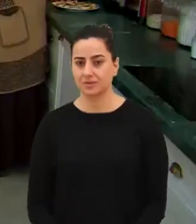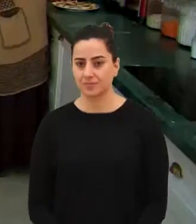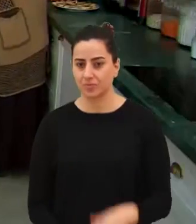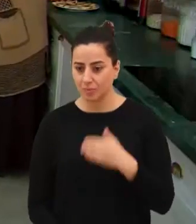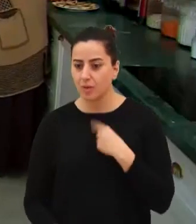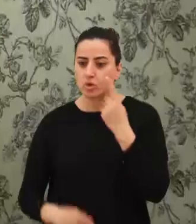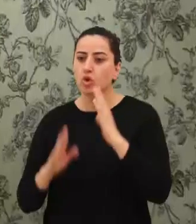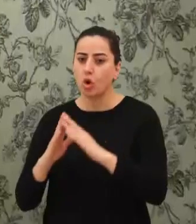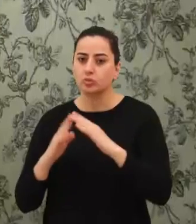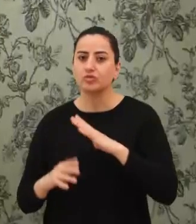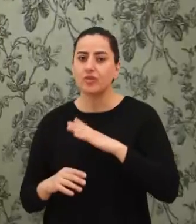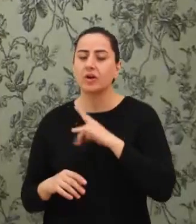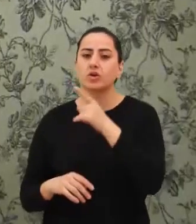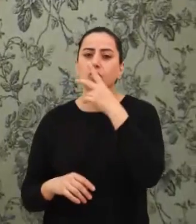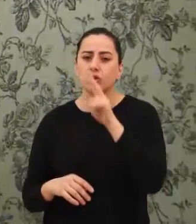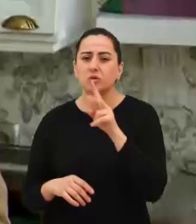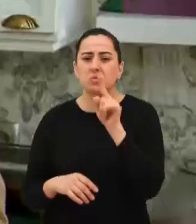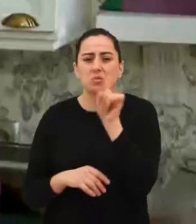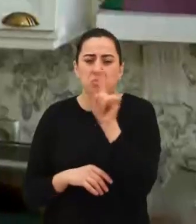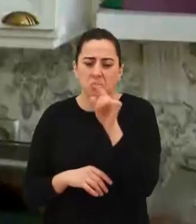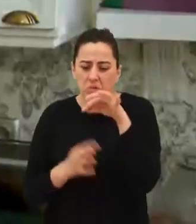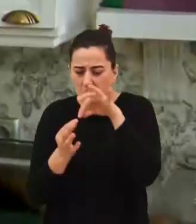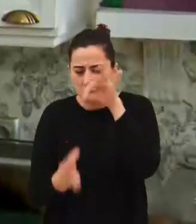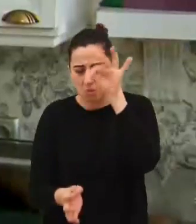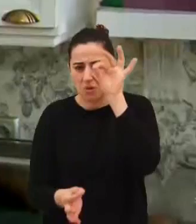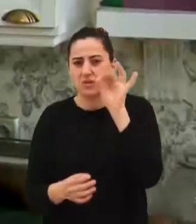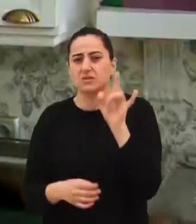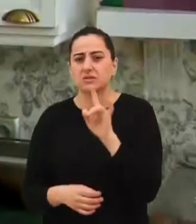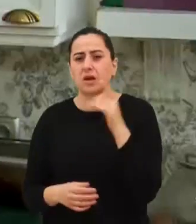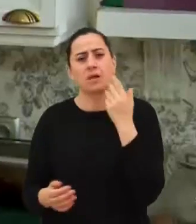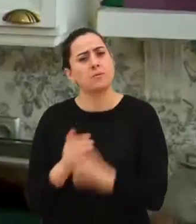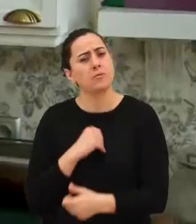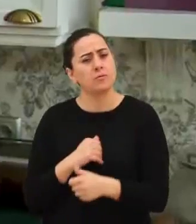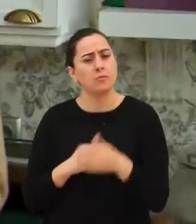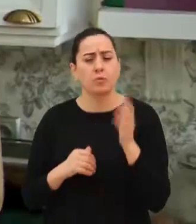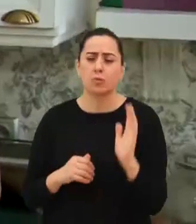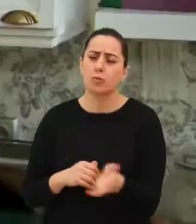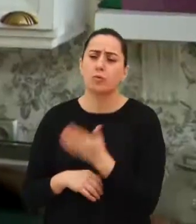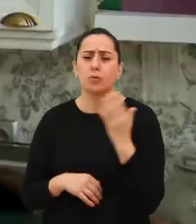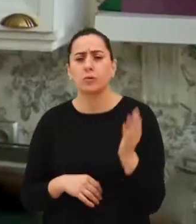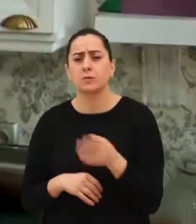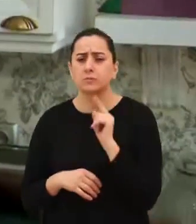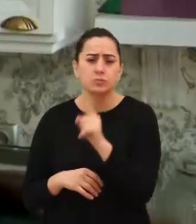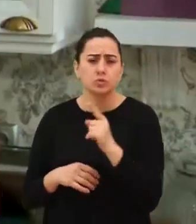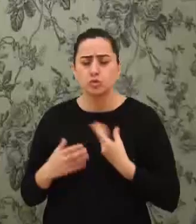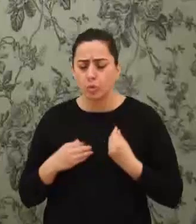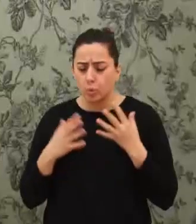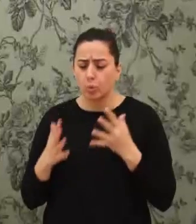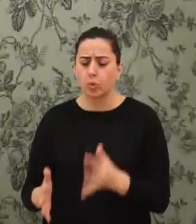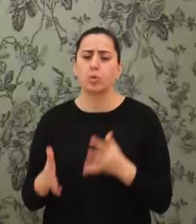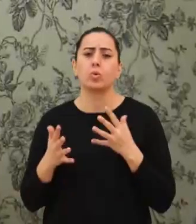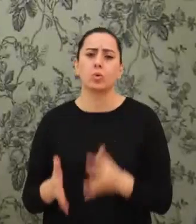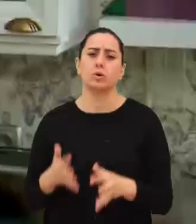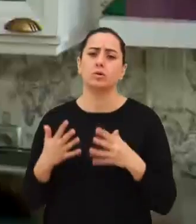tane komşum vardı köyde. Böyle patacık bir kız benim çeyreğim kadar. Anam, anam, anam ondan bir süt